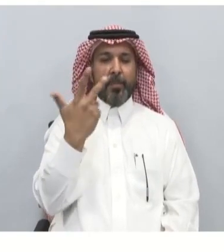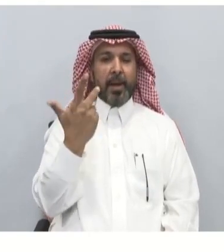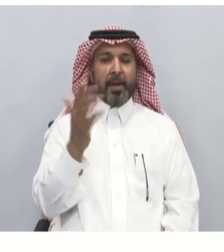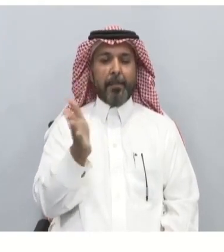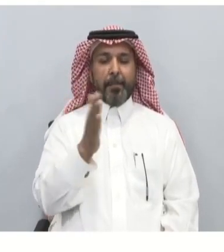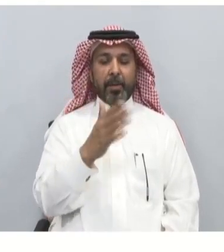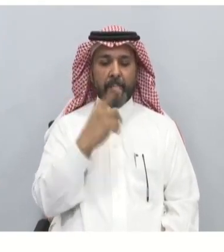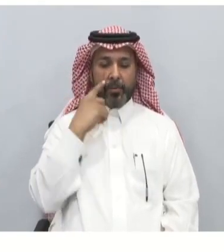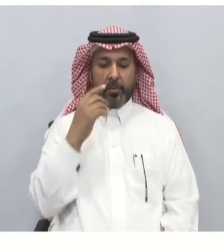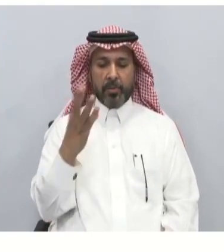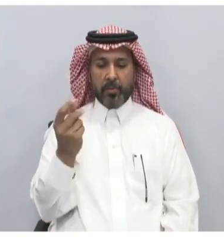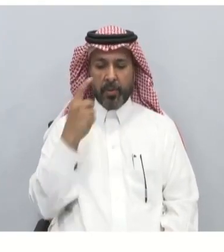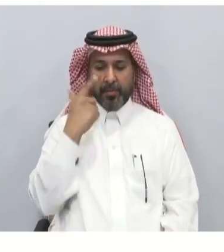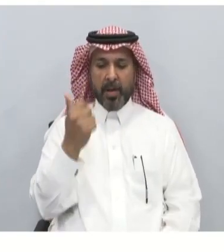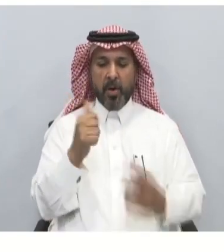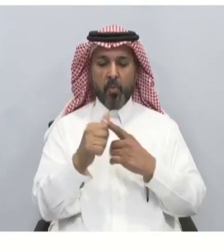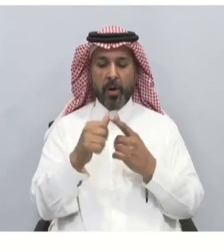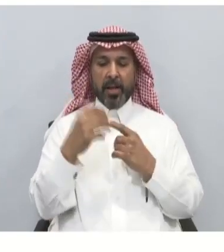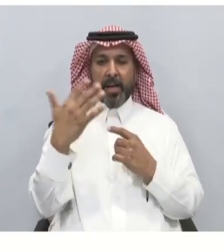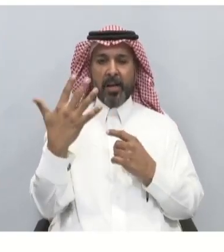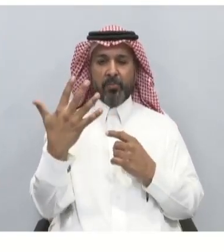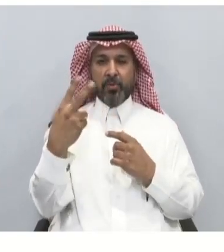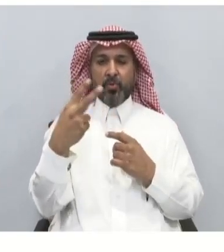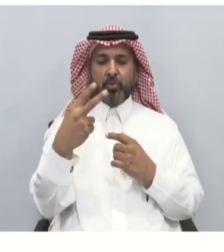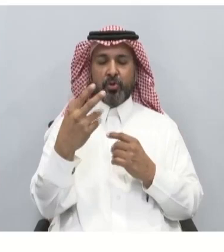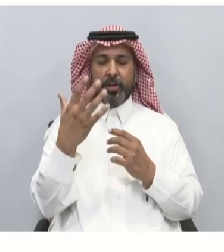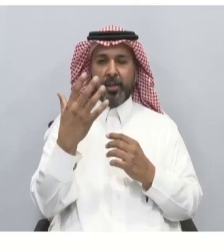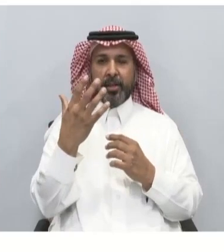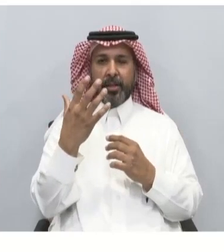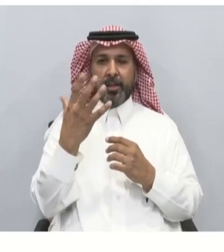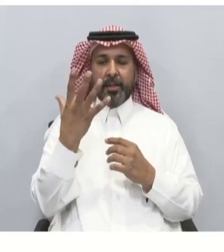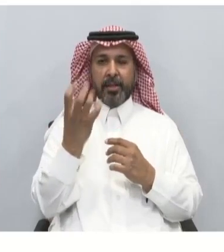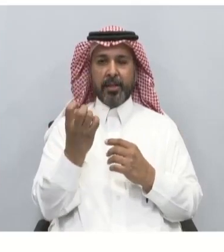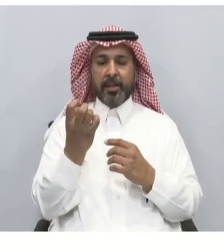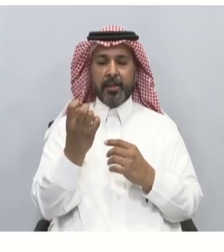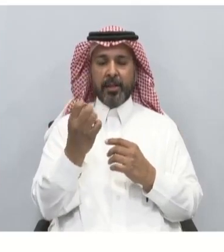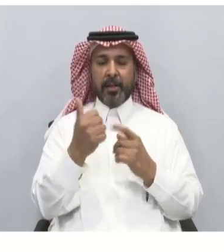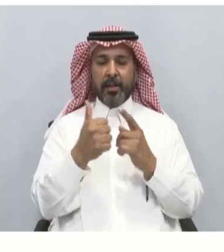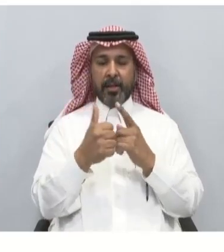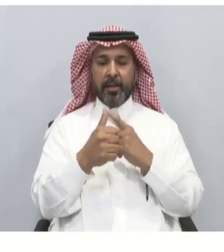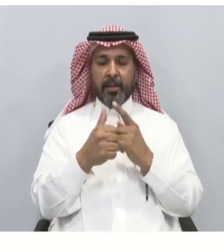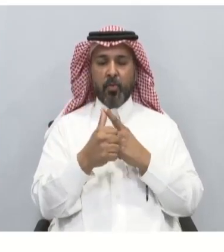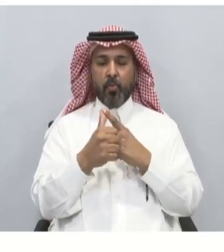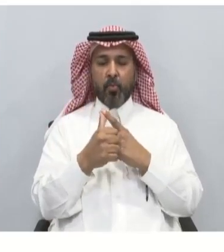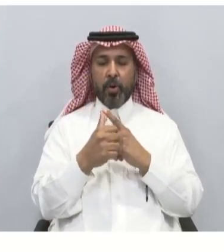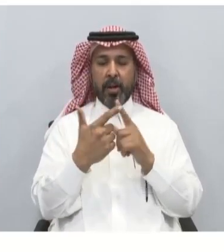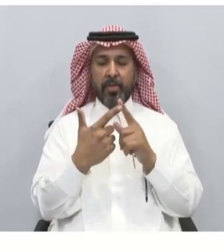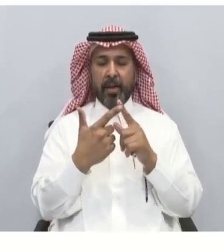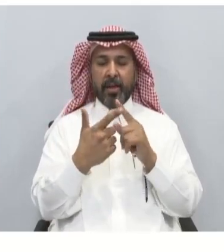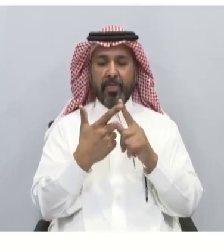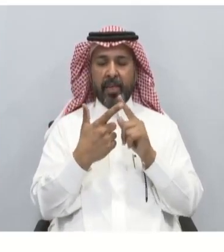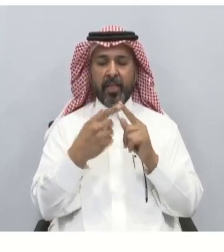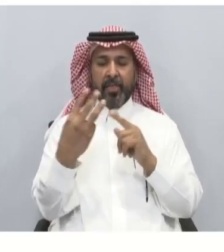هنا الأساس كم؟ نوجد الأساس، الأساس نوجده من الحدود المذكورة أمامنا. عندنا 4 حدود، راح